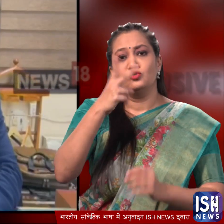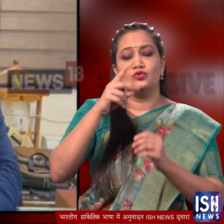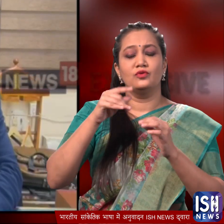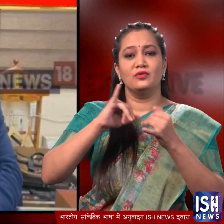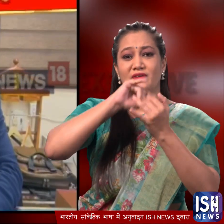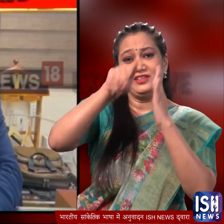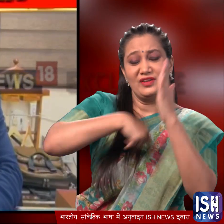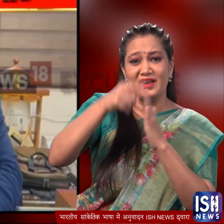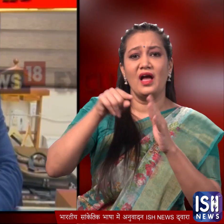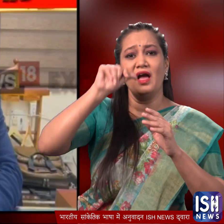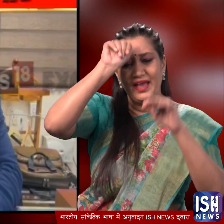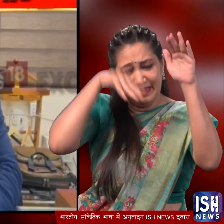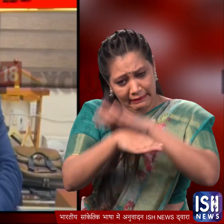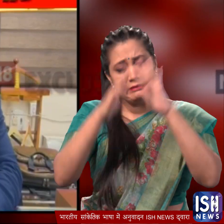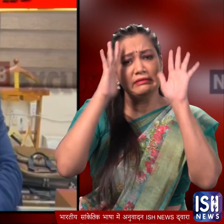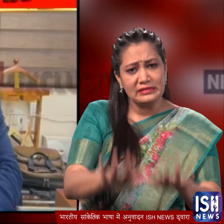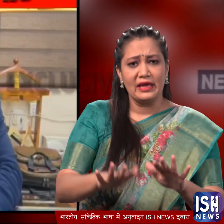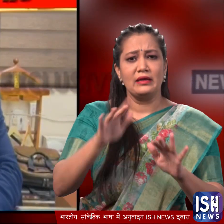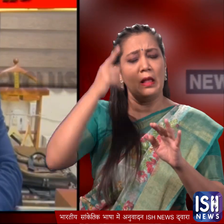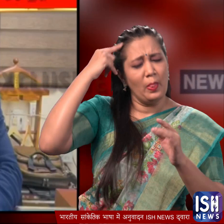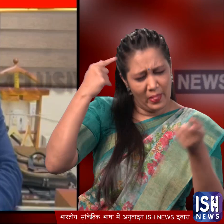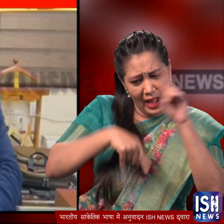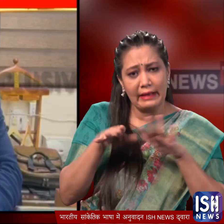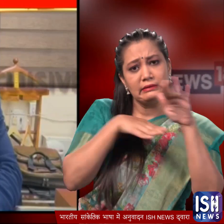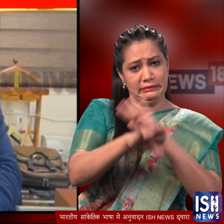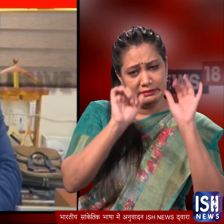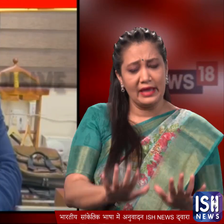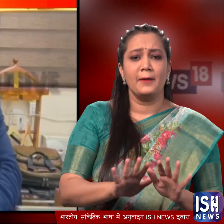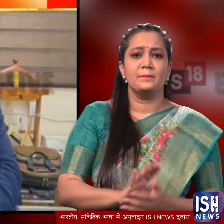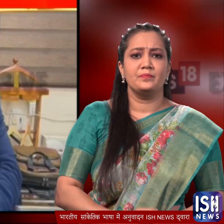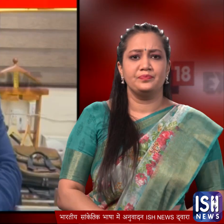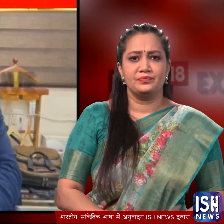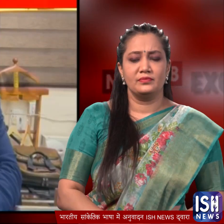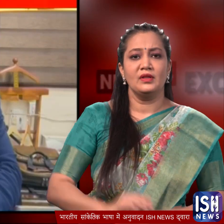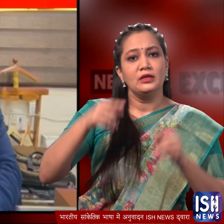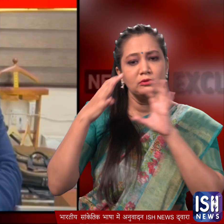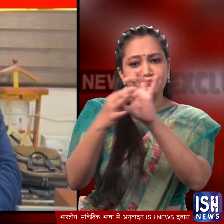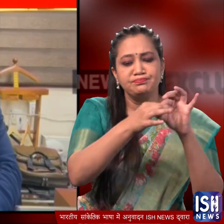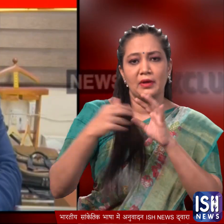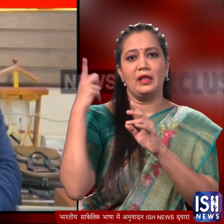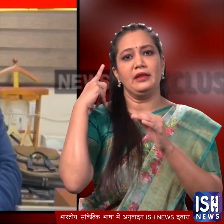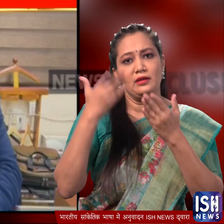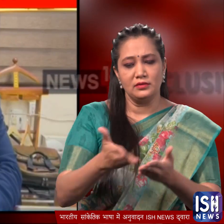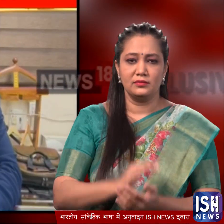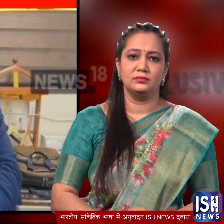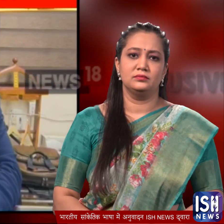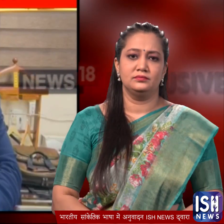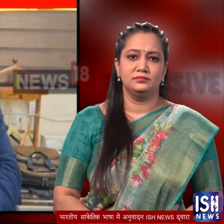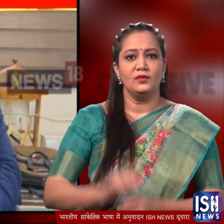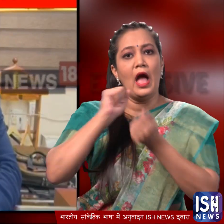2 श्रीलंकन नेशनल्स स्टेइंग इन इंडिया जो कि मीन्स की इलीगल स्टे था और जो कि इस पर्टिकुलर नेटवर्क के किंगपिन्स